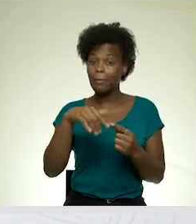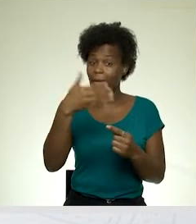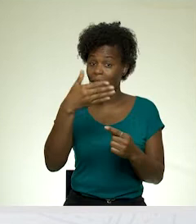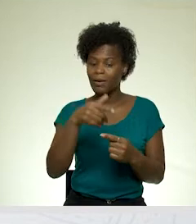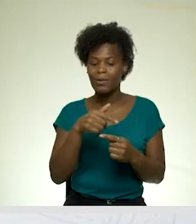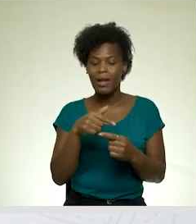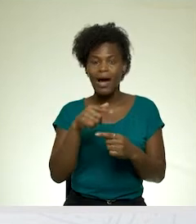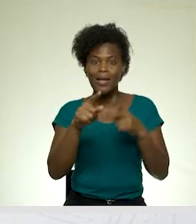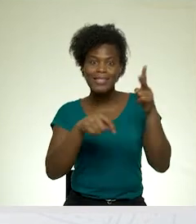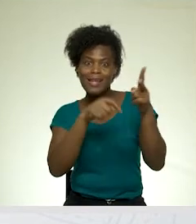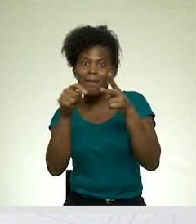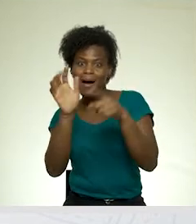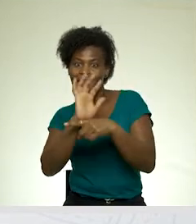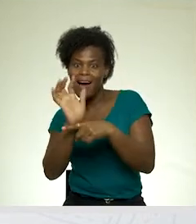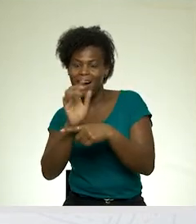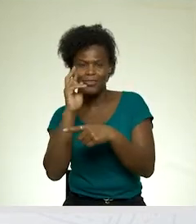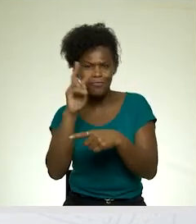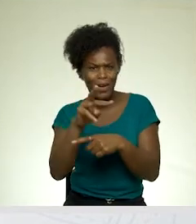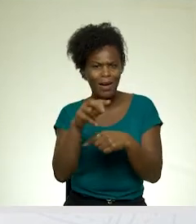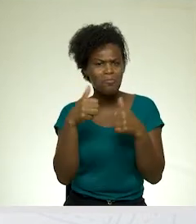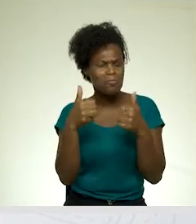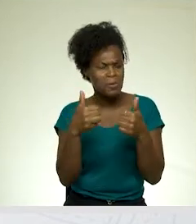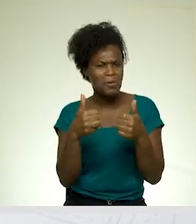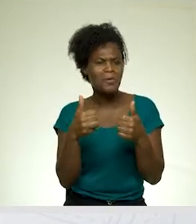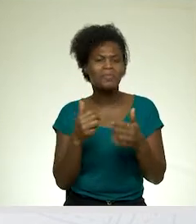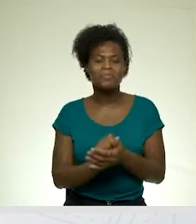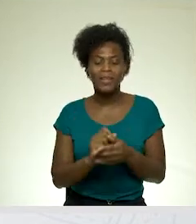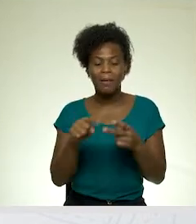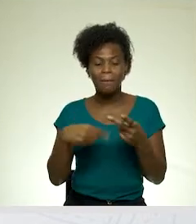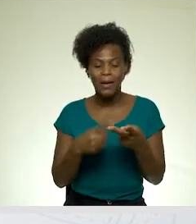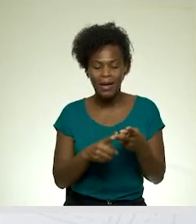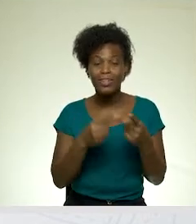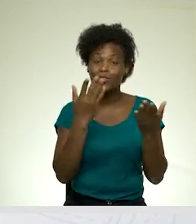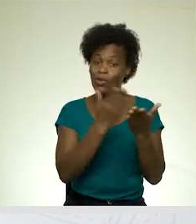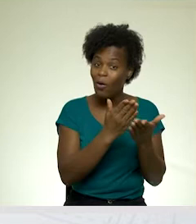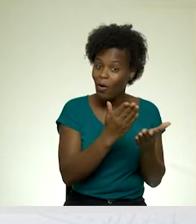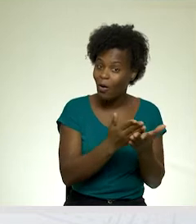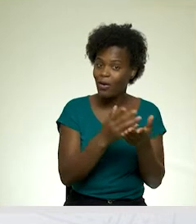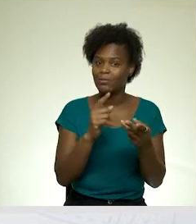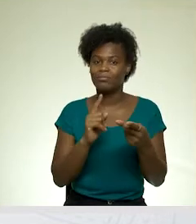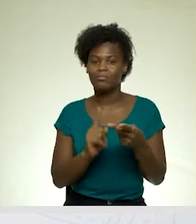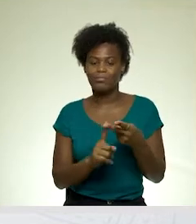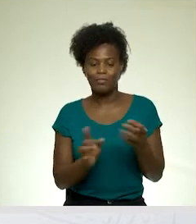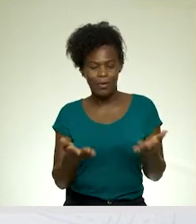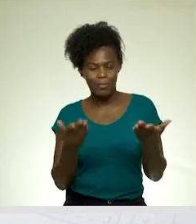cinéma, tu as trouvé, n'est-ce pas? Génial. Après, l'école, on y va.